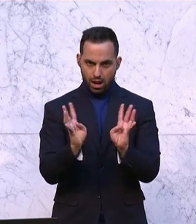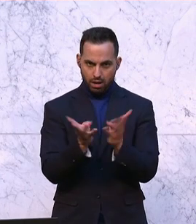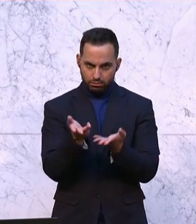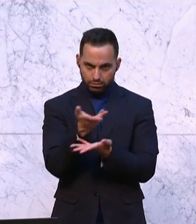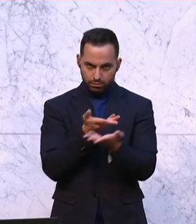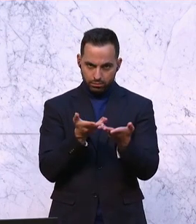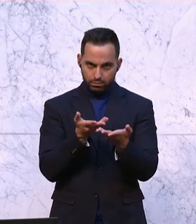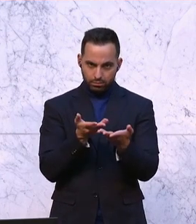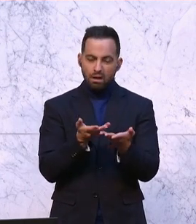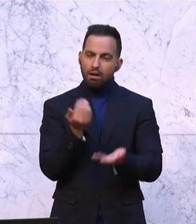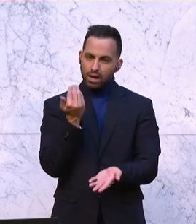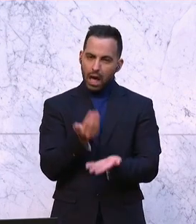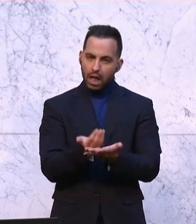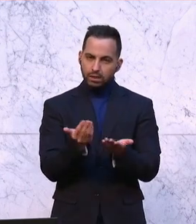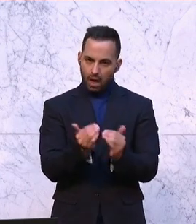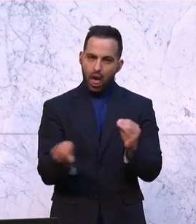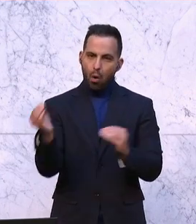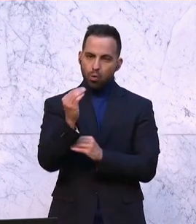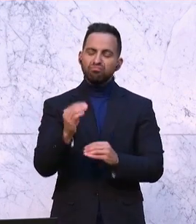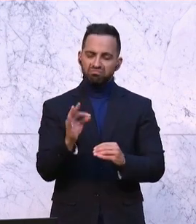faire Gehaltserhöhung zu verhandeln.